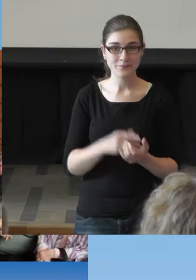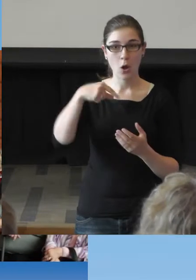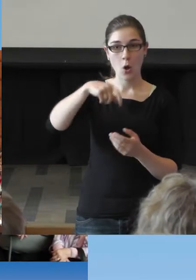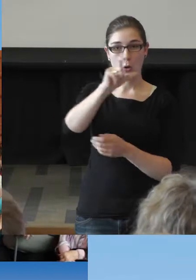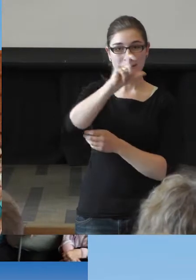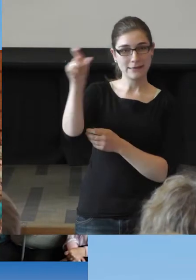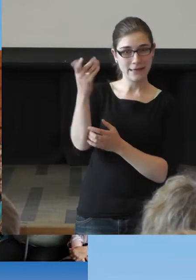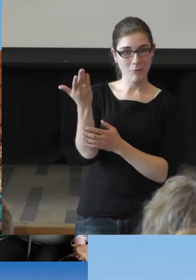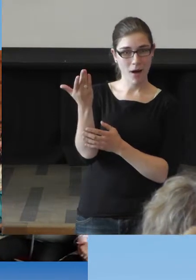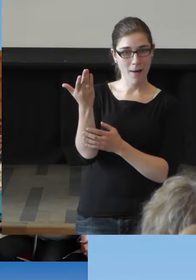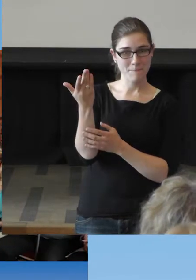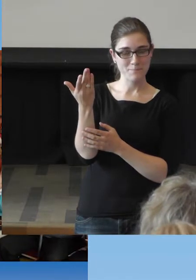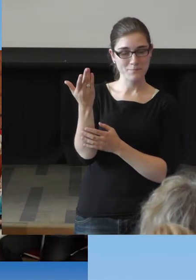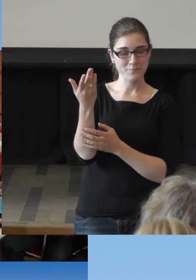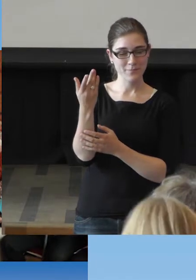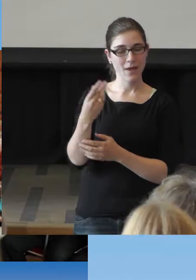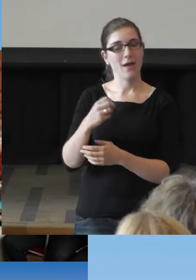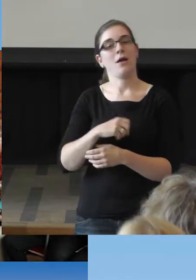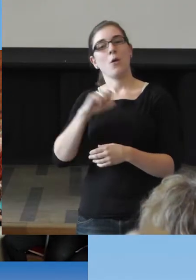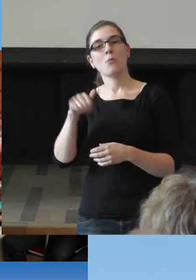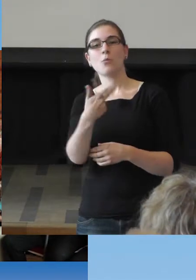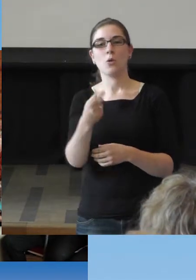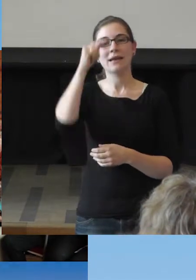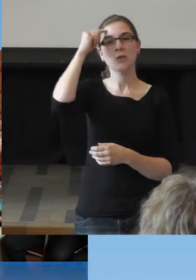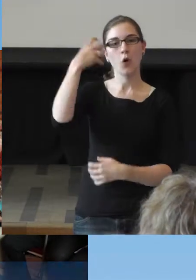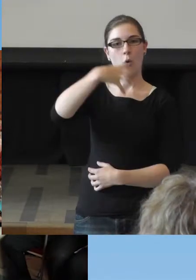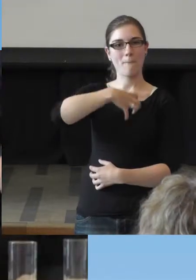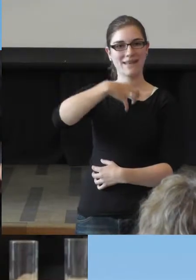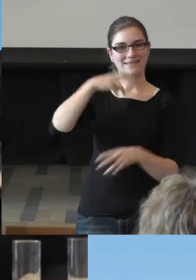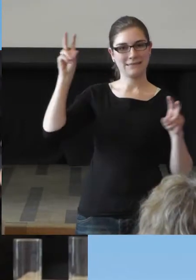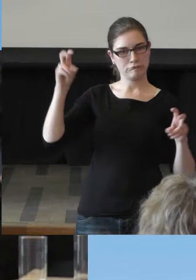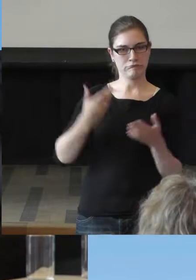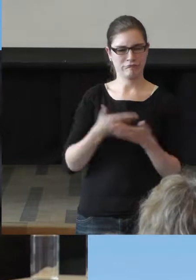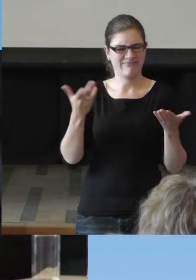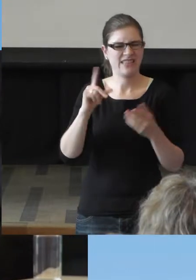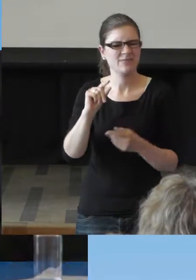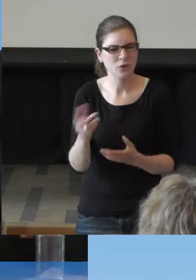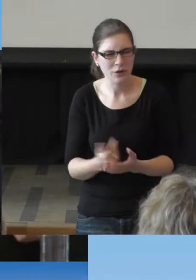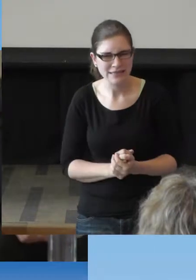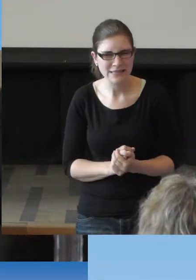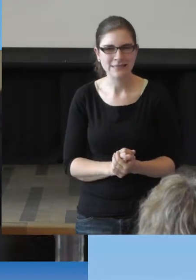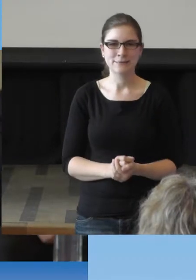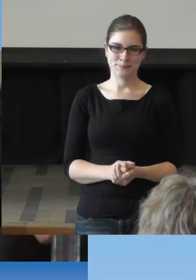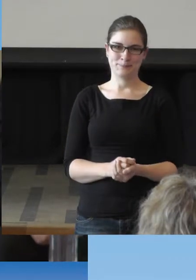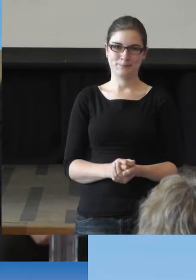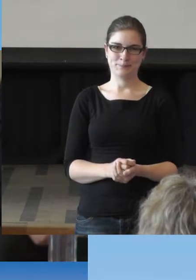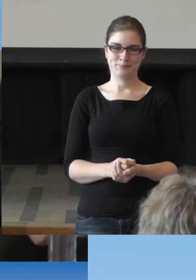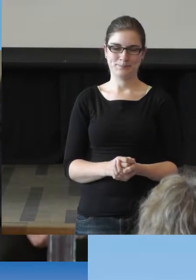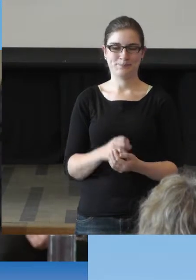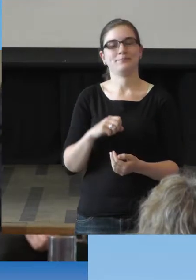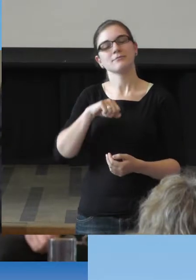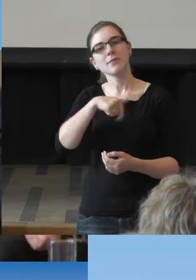heute mit dem Thema die Polyneuropathie. Was ist das? Die